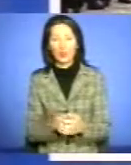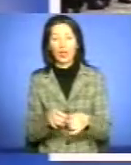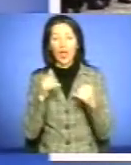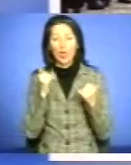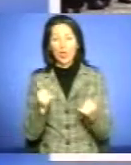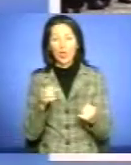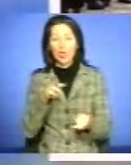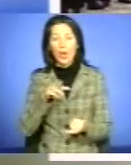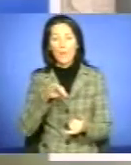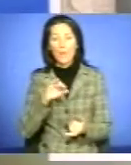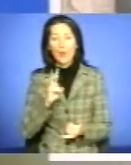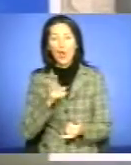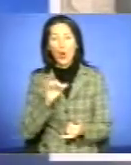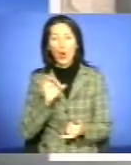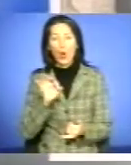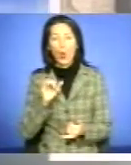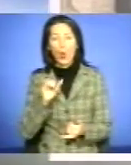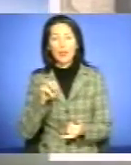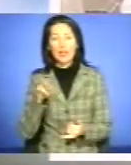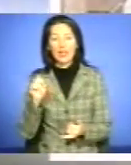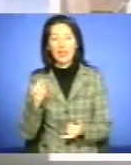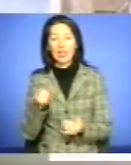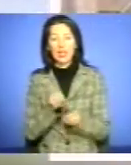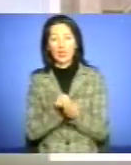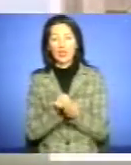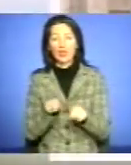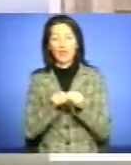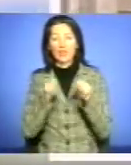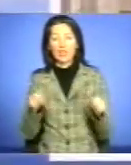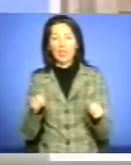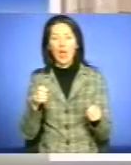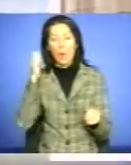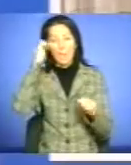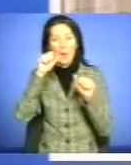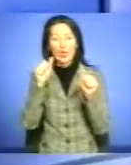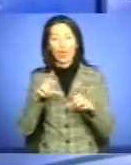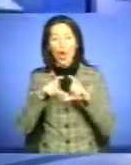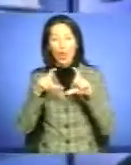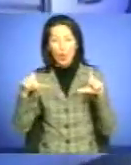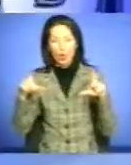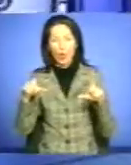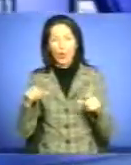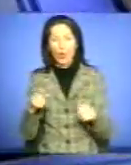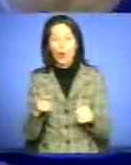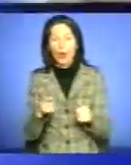Сьогодні на Миколаївському кладовищі відкрили меморіальну дошку пам'яті вояків армії УНР.